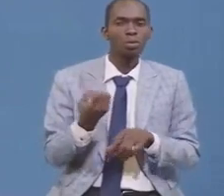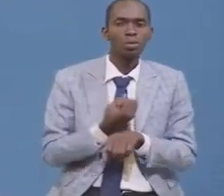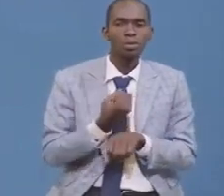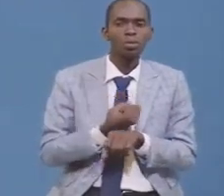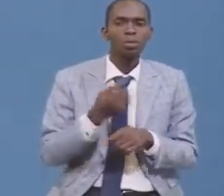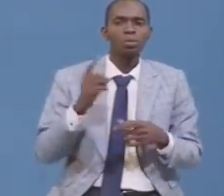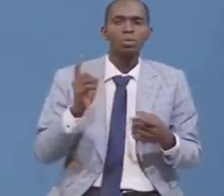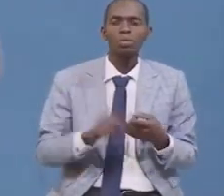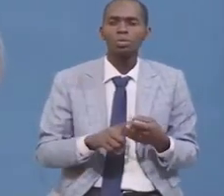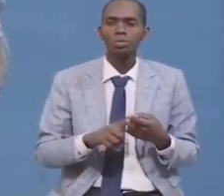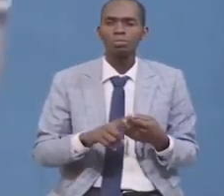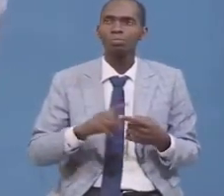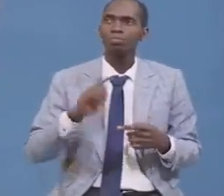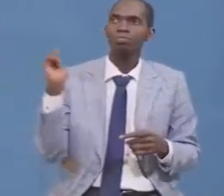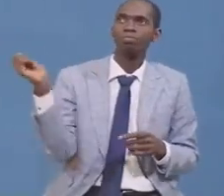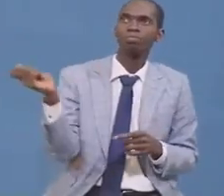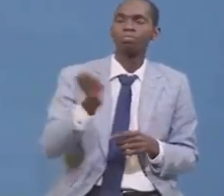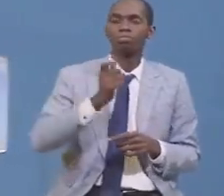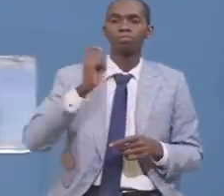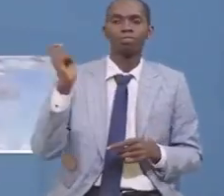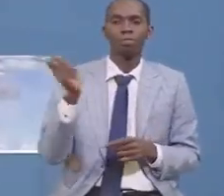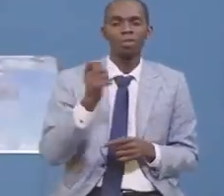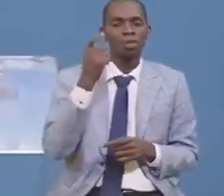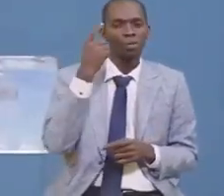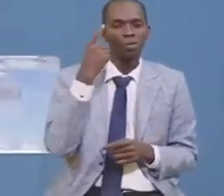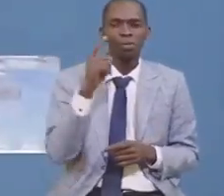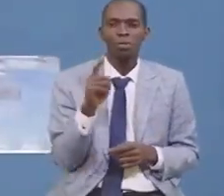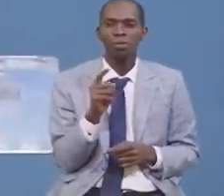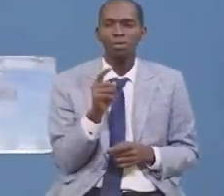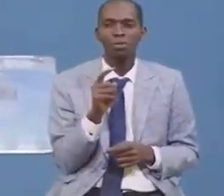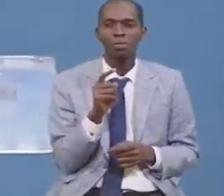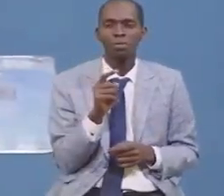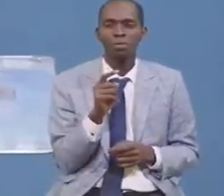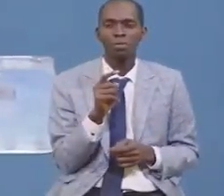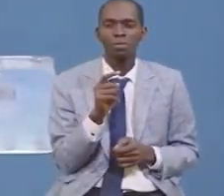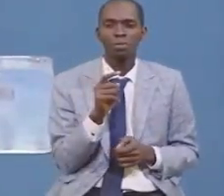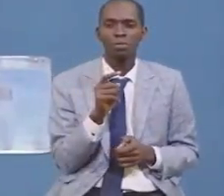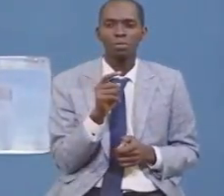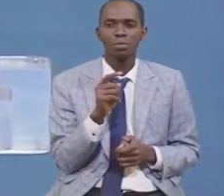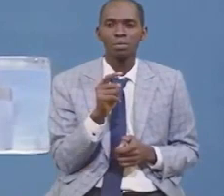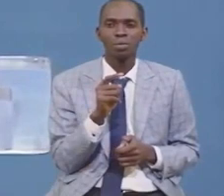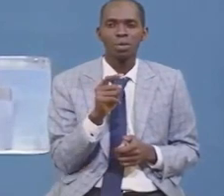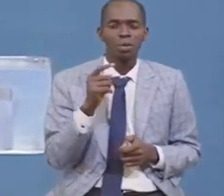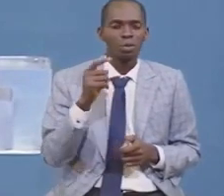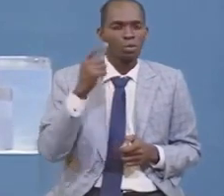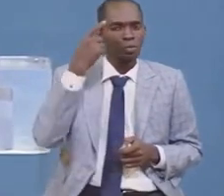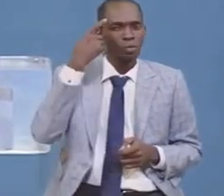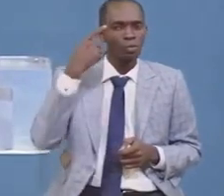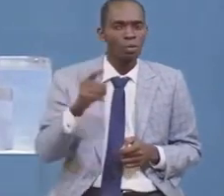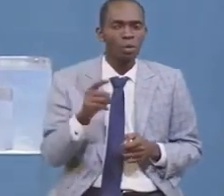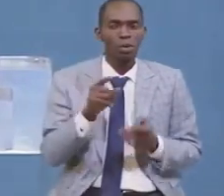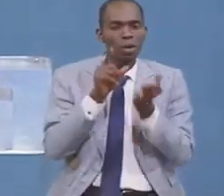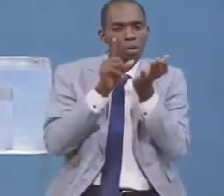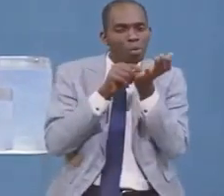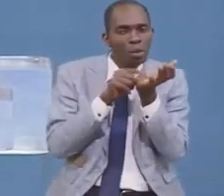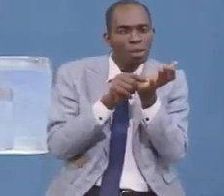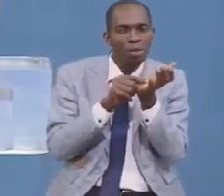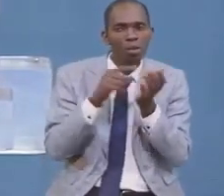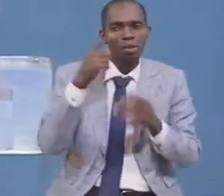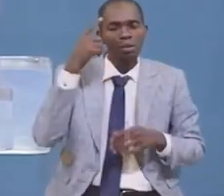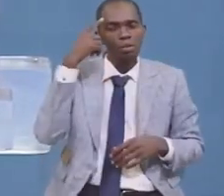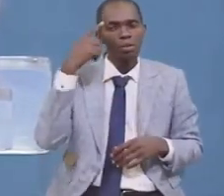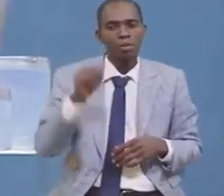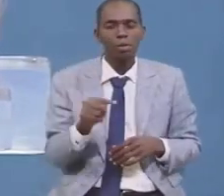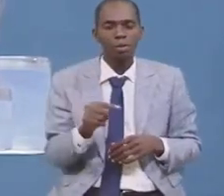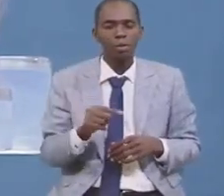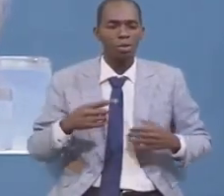ఏం చేస్తారు? ఈ గులకరాళ్ళు తీసుకుని వడిసెలలో పెట్టి పక్షుల్ని కొట్టి చంపేస్తారు. For rats. లేకపోతే మిగిలిన వాటిని చంపడానికి.